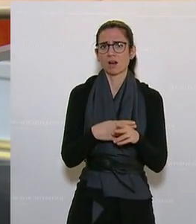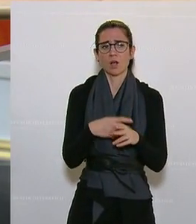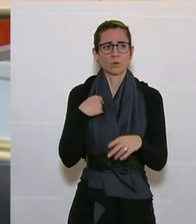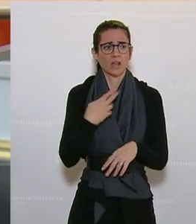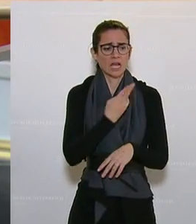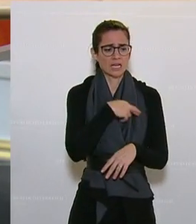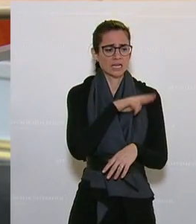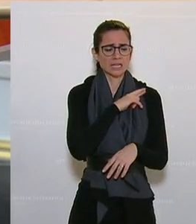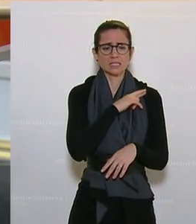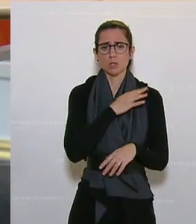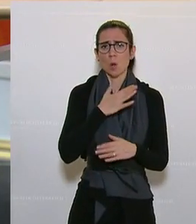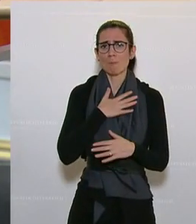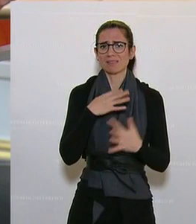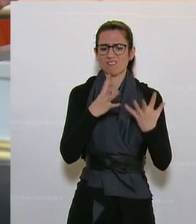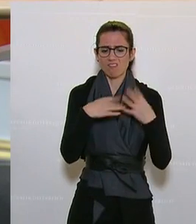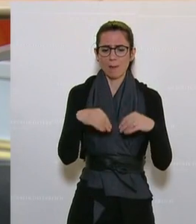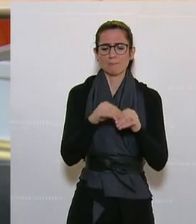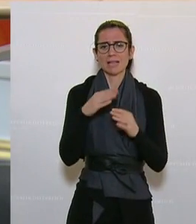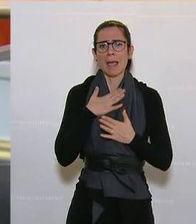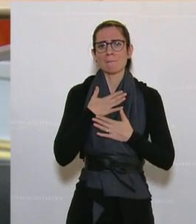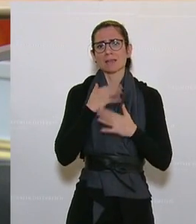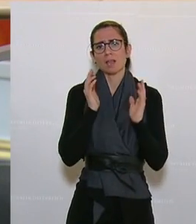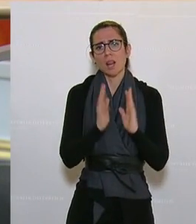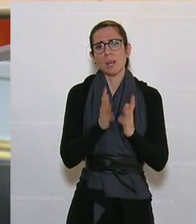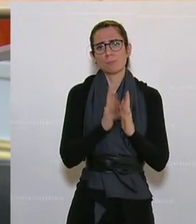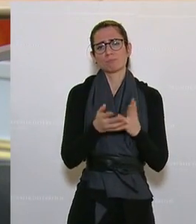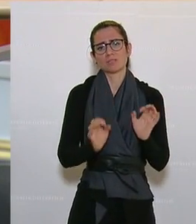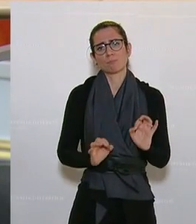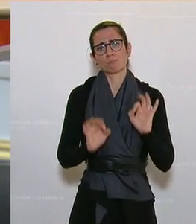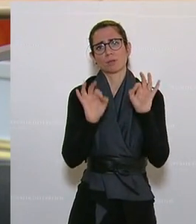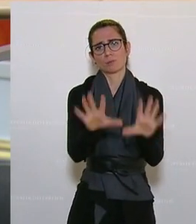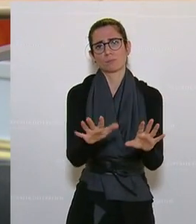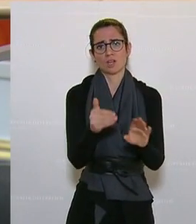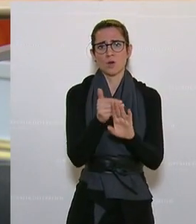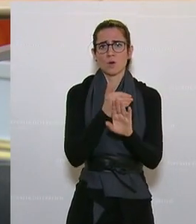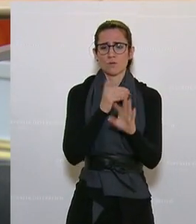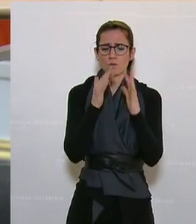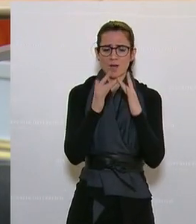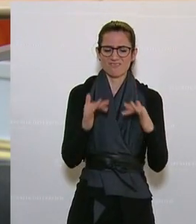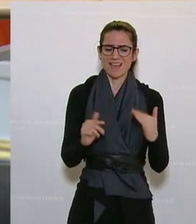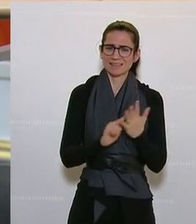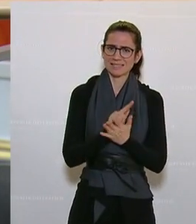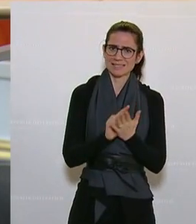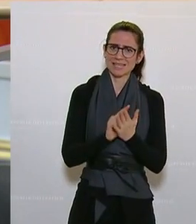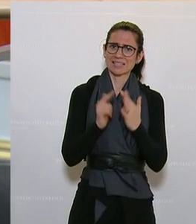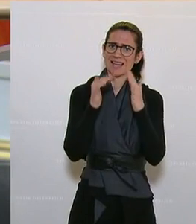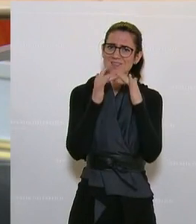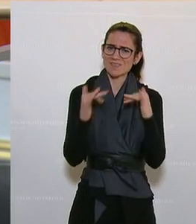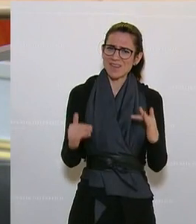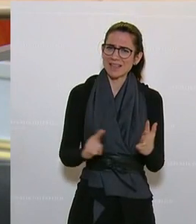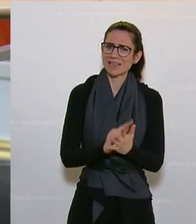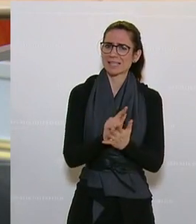Verwandten, seine Liebsten, insbesondere wenn sie älter sind, anzustecken. Und die Vorweihnachtszeit und die Weihnachtszeit ist doch jene Zeit, wo